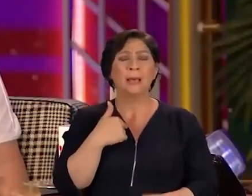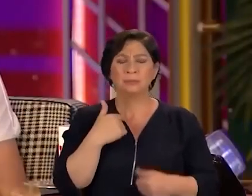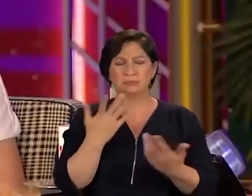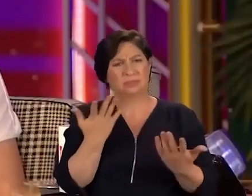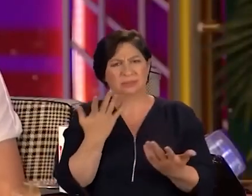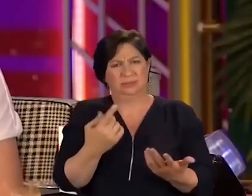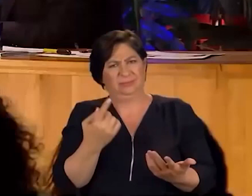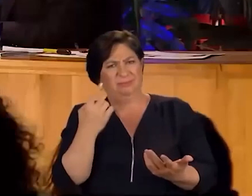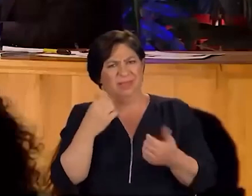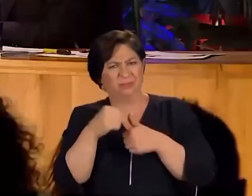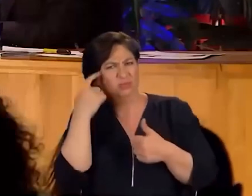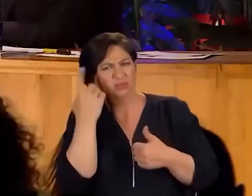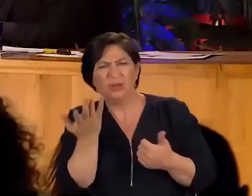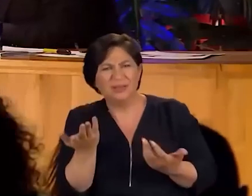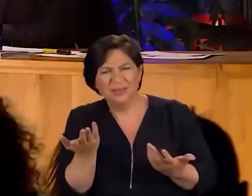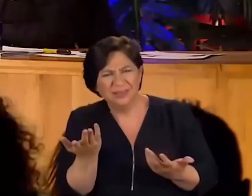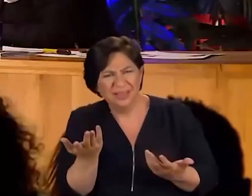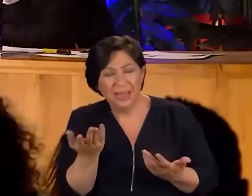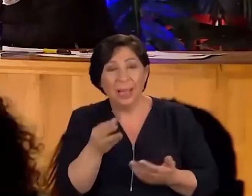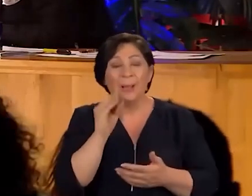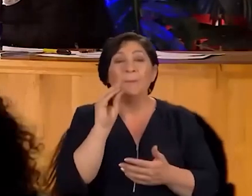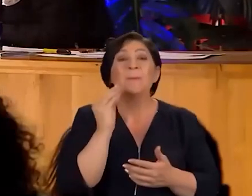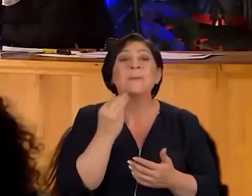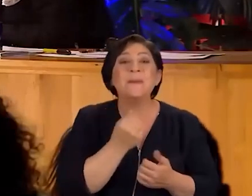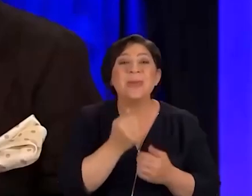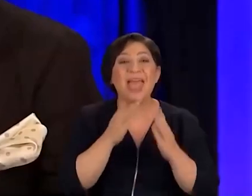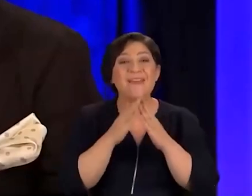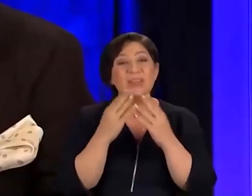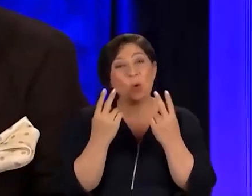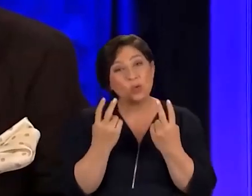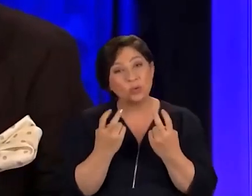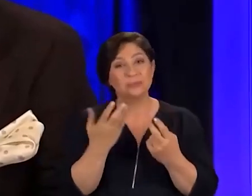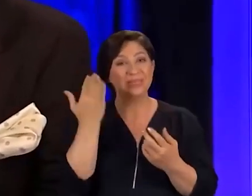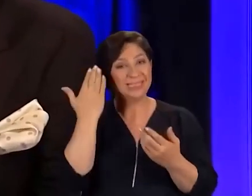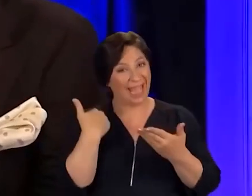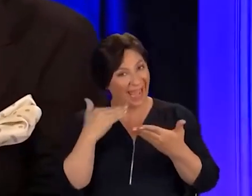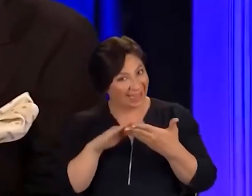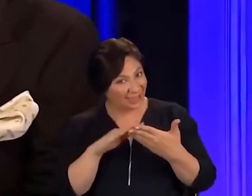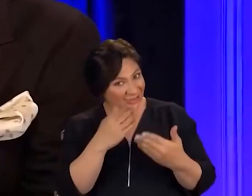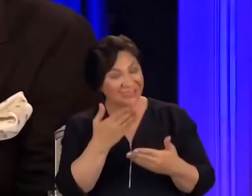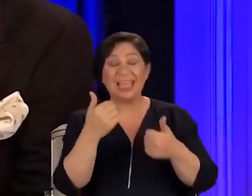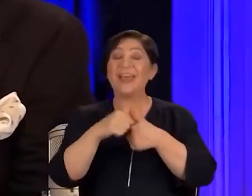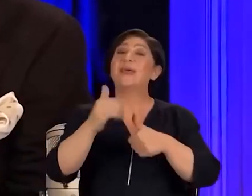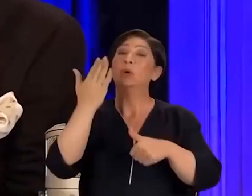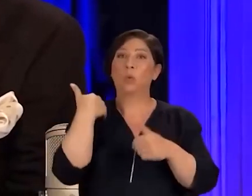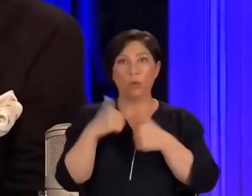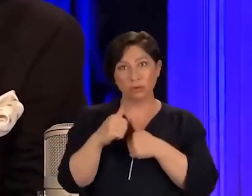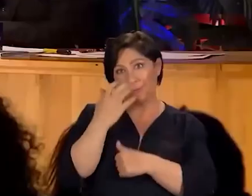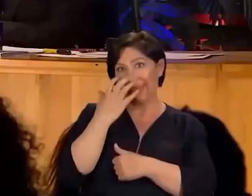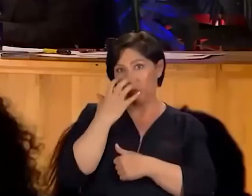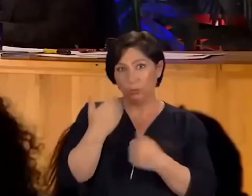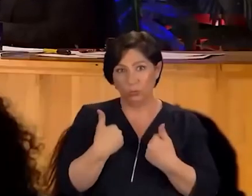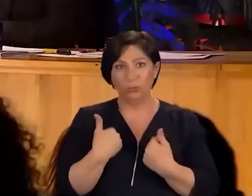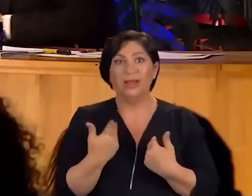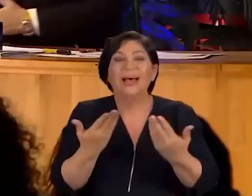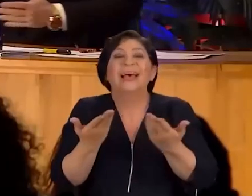Nasıl niyetin yoktu yahu? Yoktu. Yahu bebeğim evde oturuyordun yahu. Biz eskiden de arkadaşız. Evet. Sen evlenmeden önce. Ne yap, koca mı bekliyordun? Ne sen de